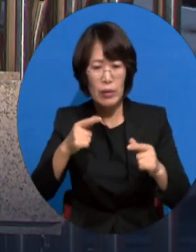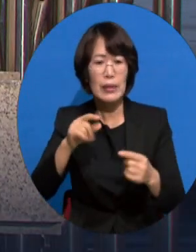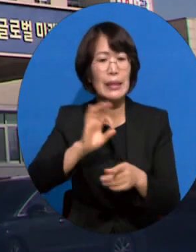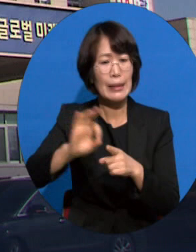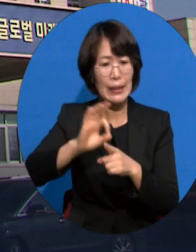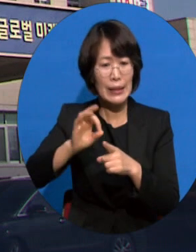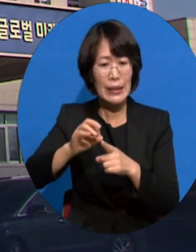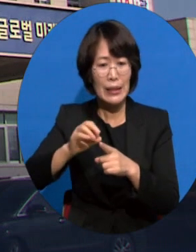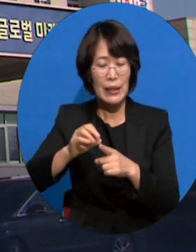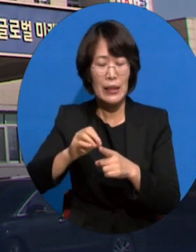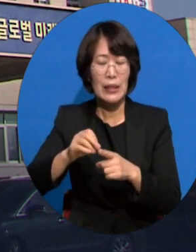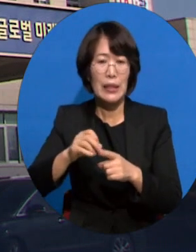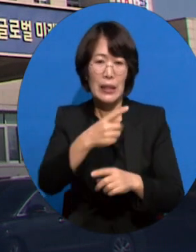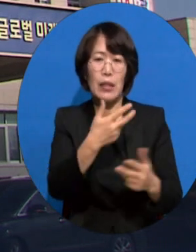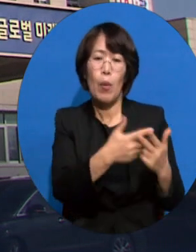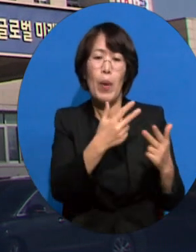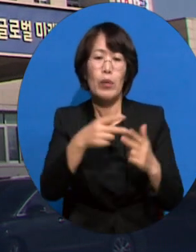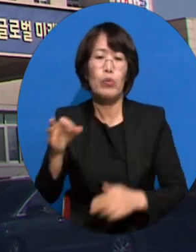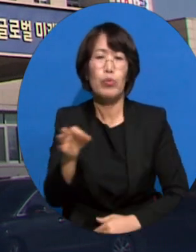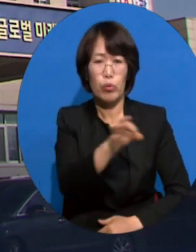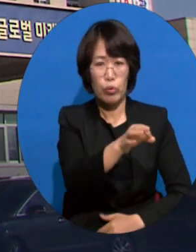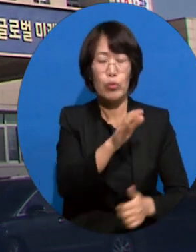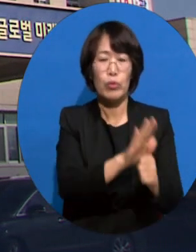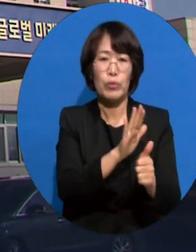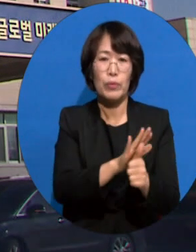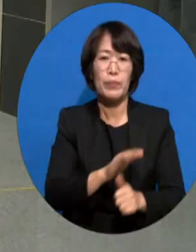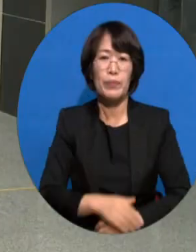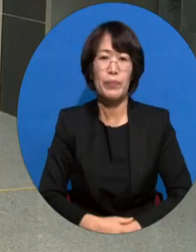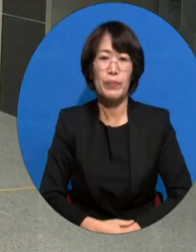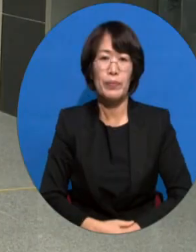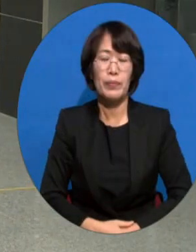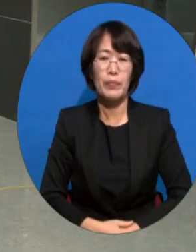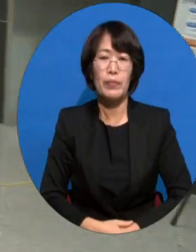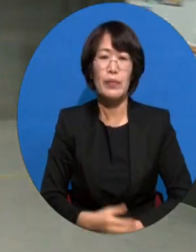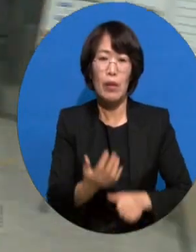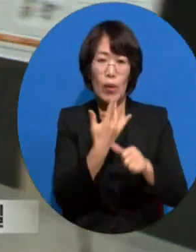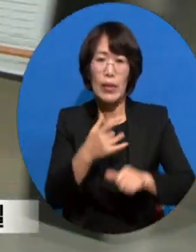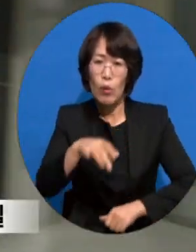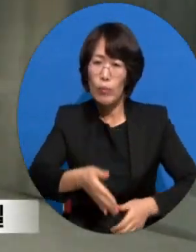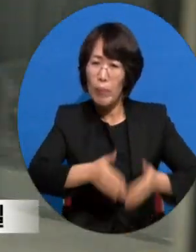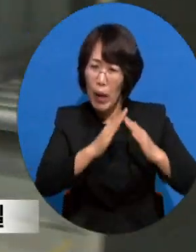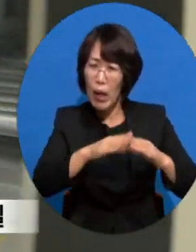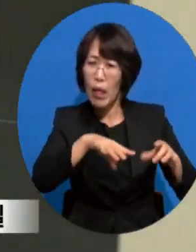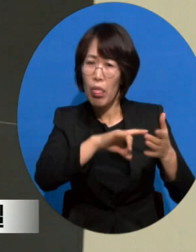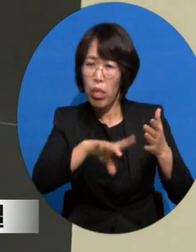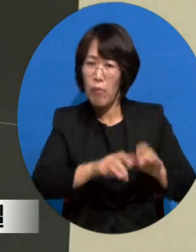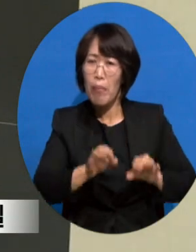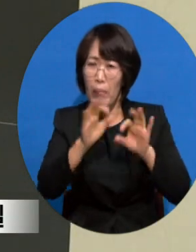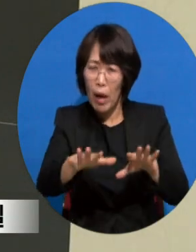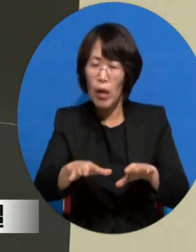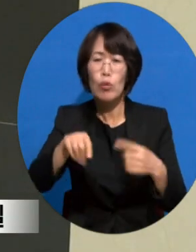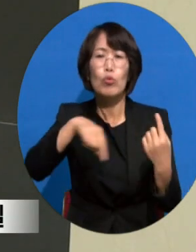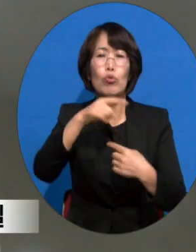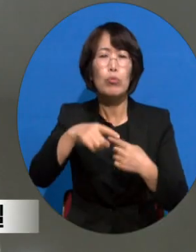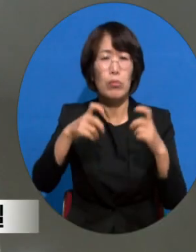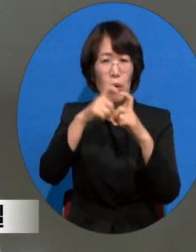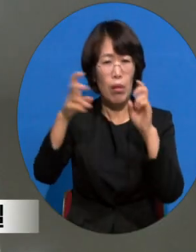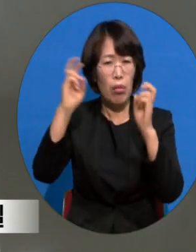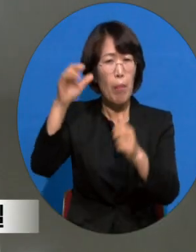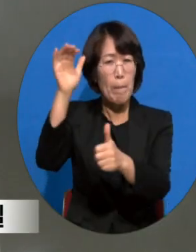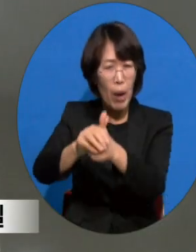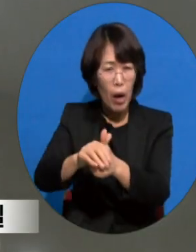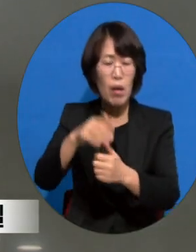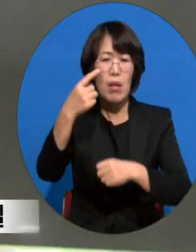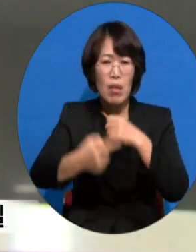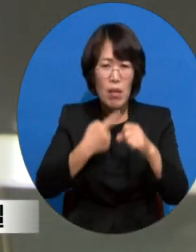이런 비용은 저희들이 이제 민간위탁금으로 지원을 해줘요. 화장장 짓는 데 혈세를 쓰고 운영은 민간에 맡겨놓은 채